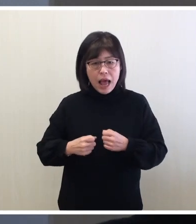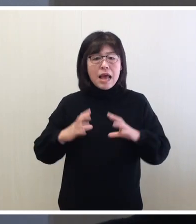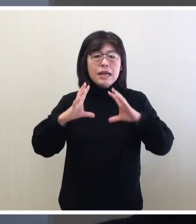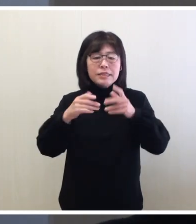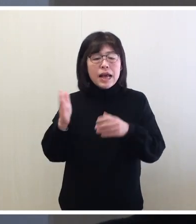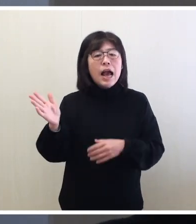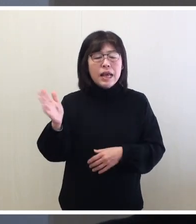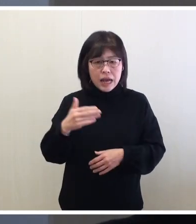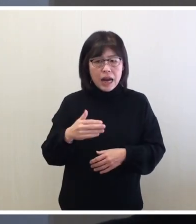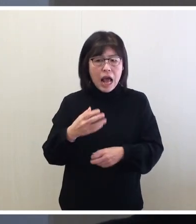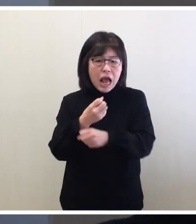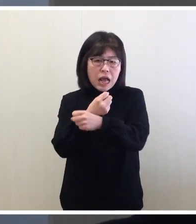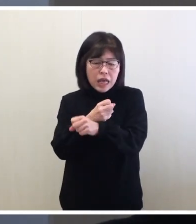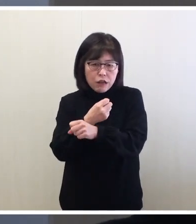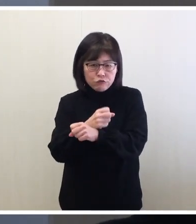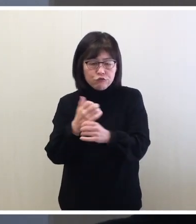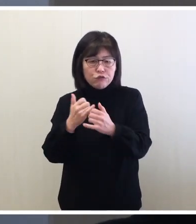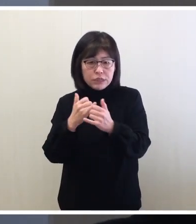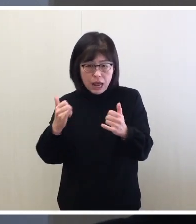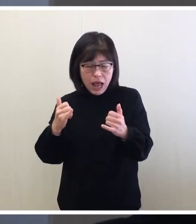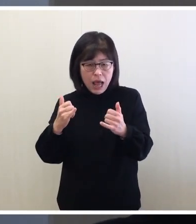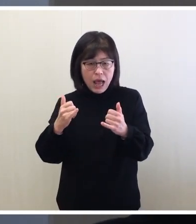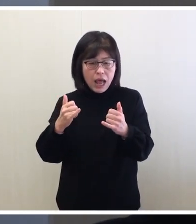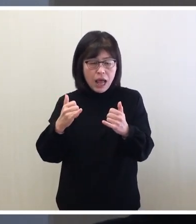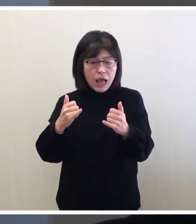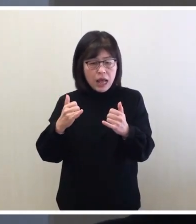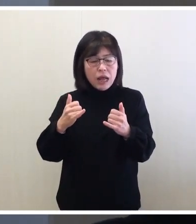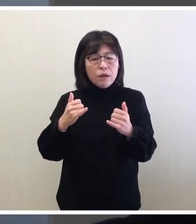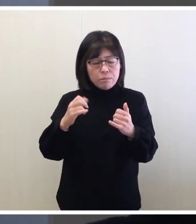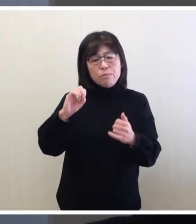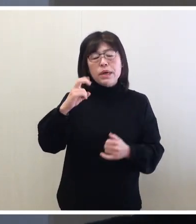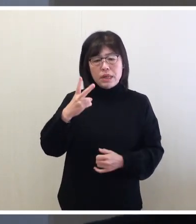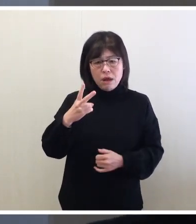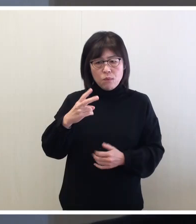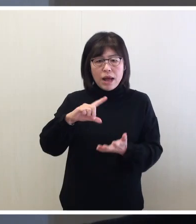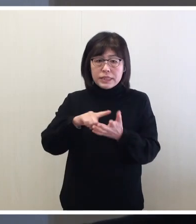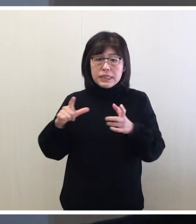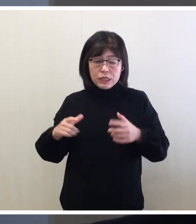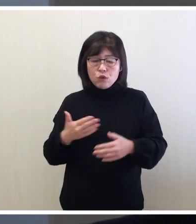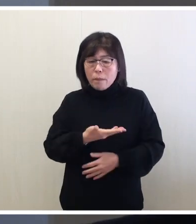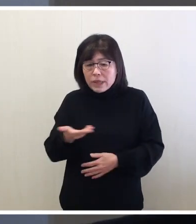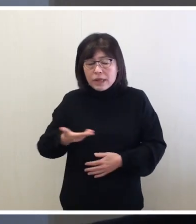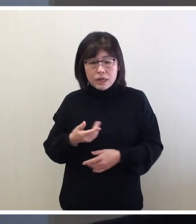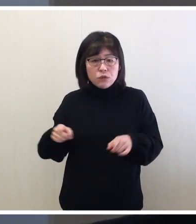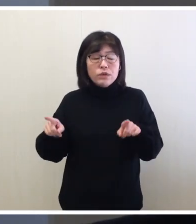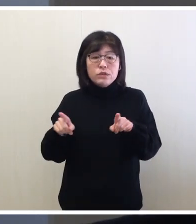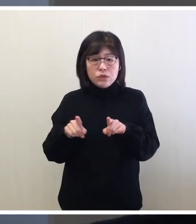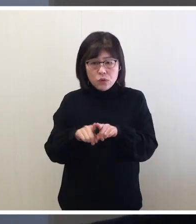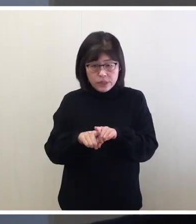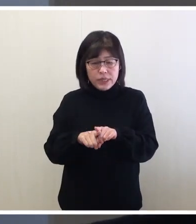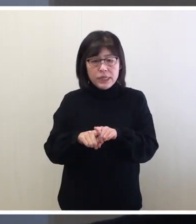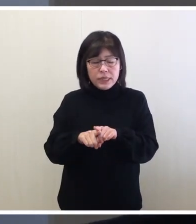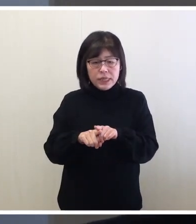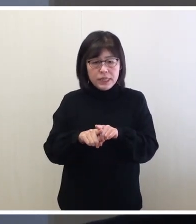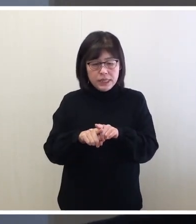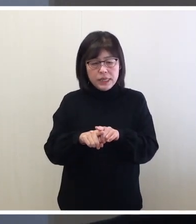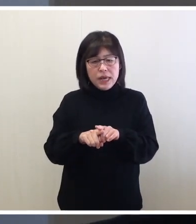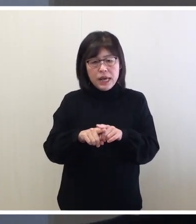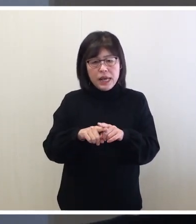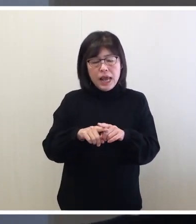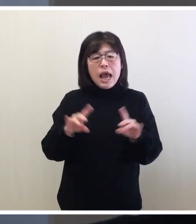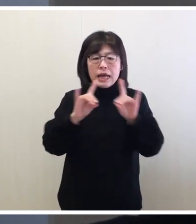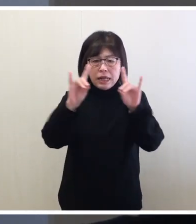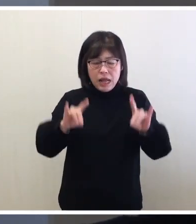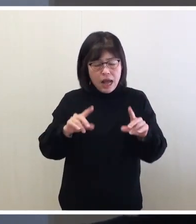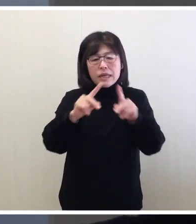から研究者、留学生や企業、自治体、地域住民の方々とともにプロジェクト型学習で